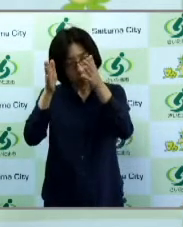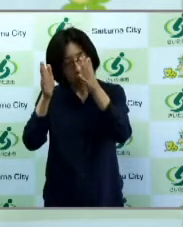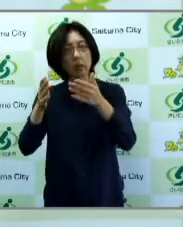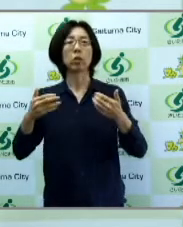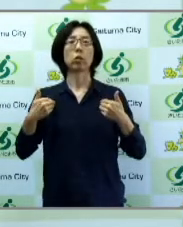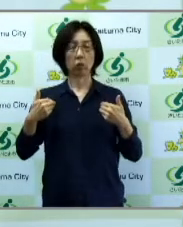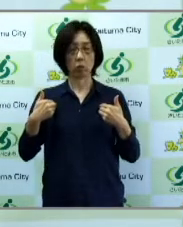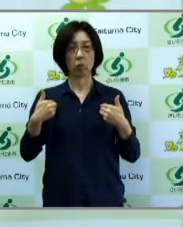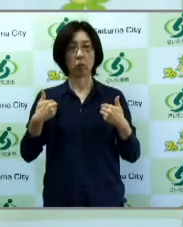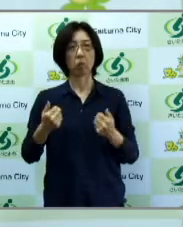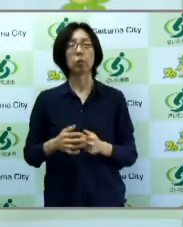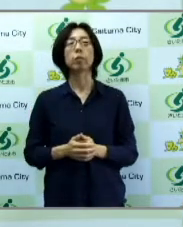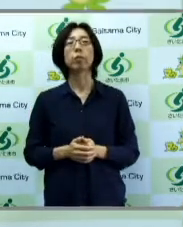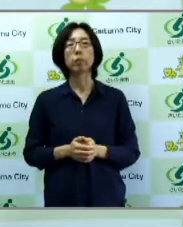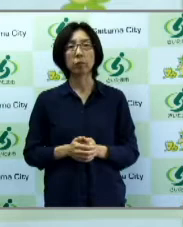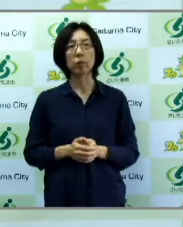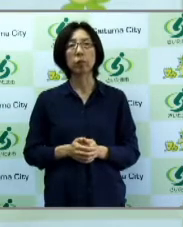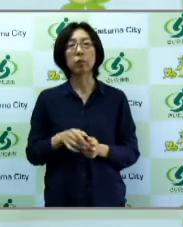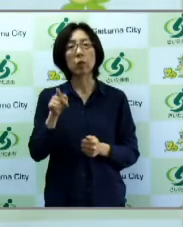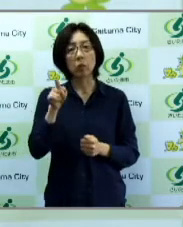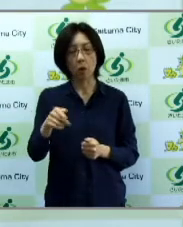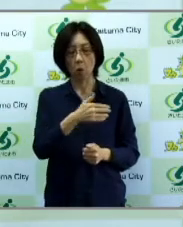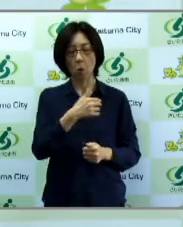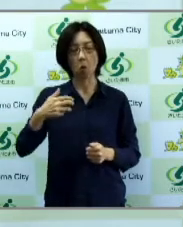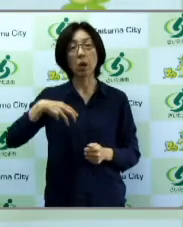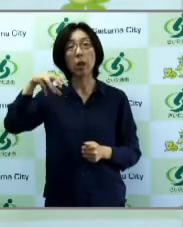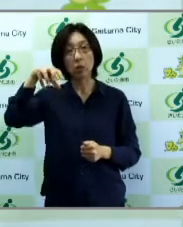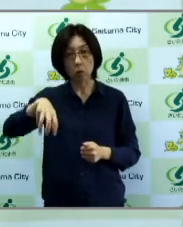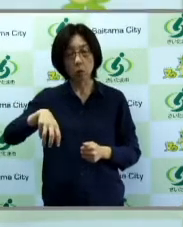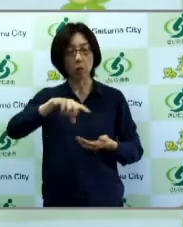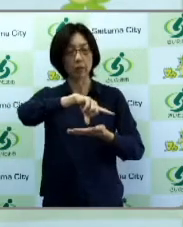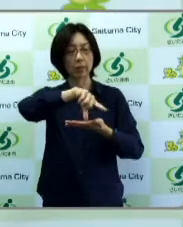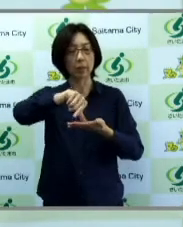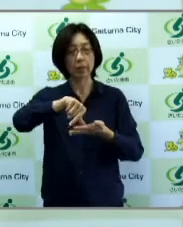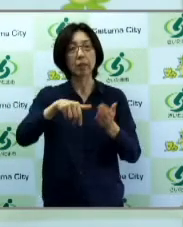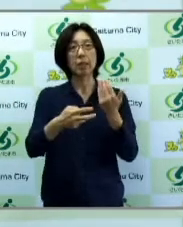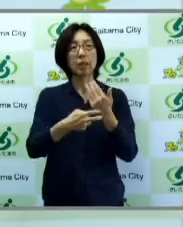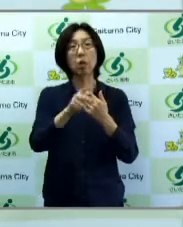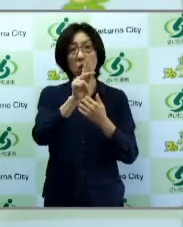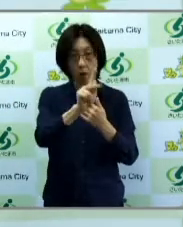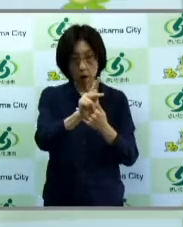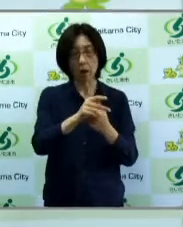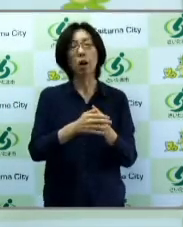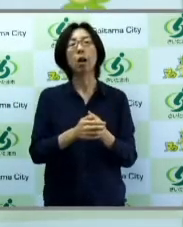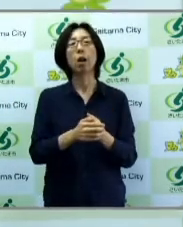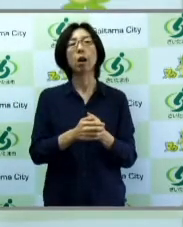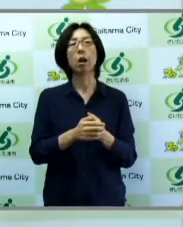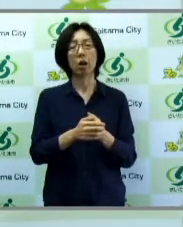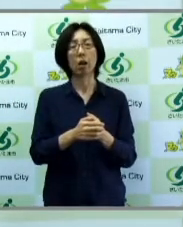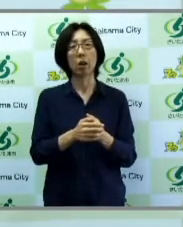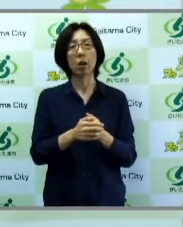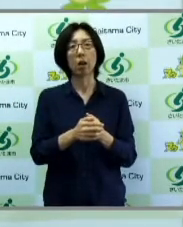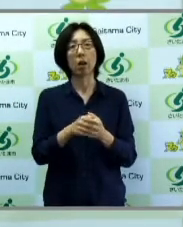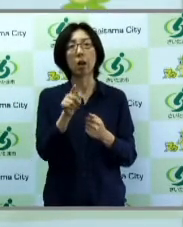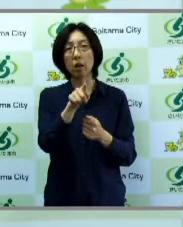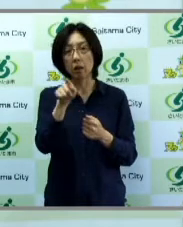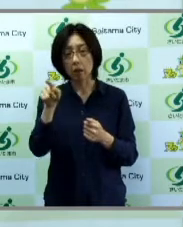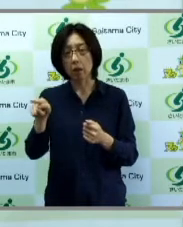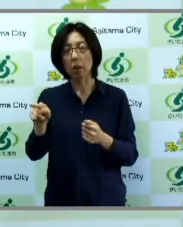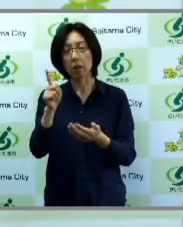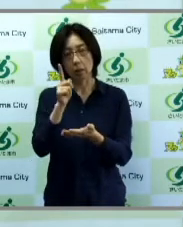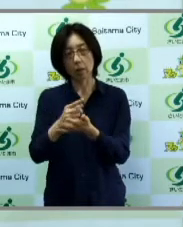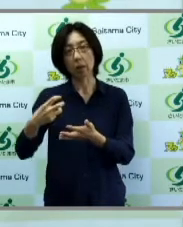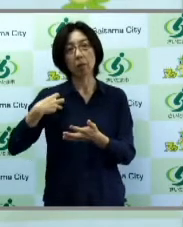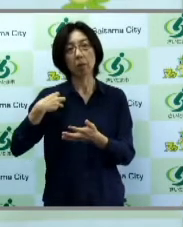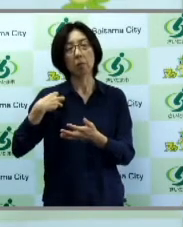保健所と地域医療課をはじめとする保健部と、それから対外的な、まあ、県や国